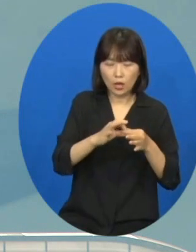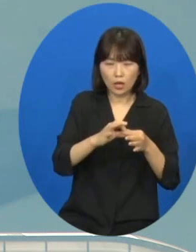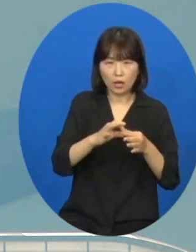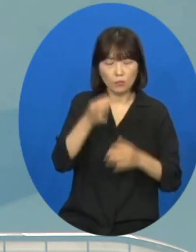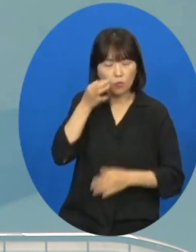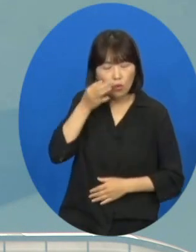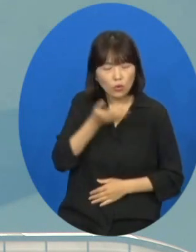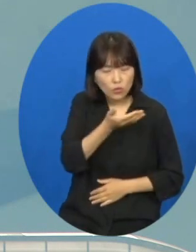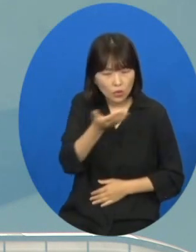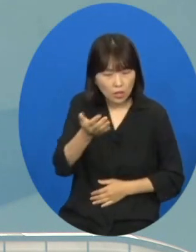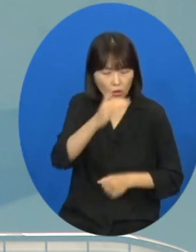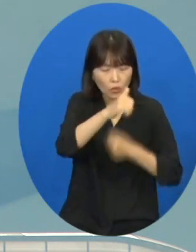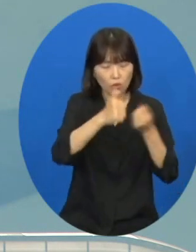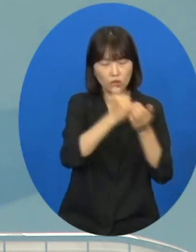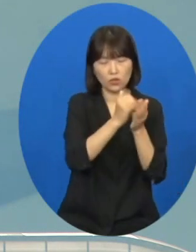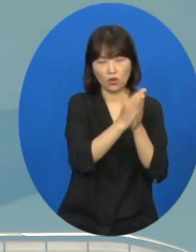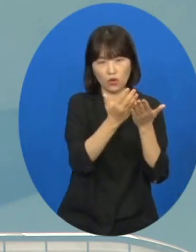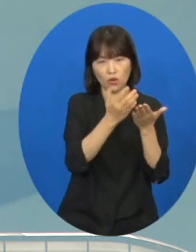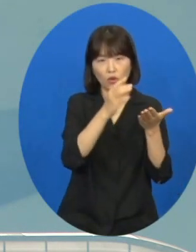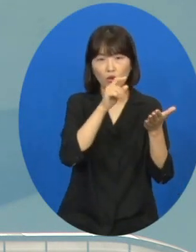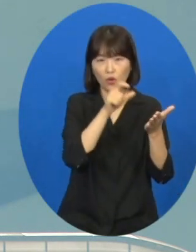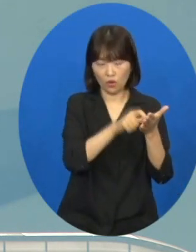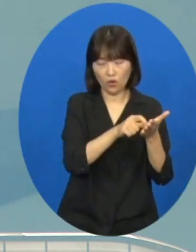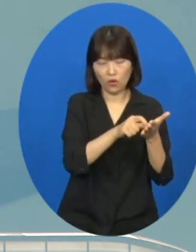뭐 성경이 말하는 해석은 그런 해석입니다.